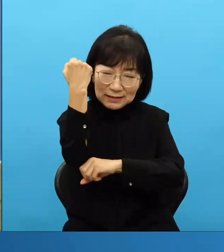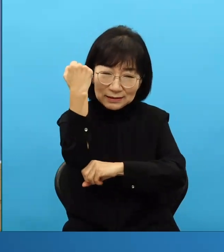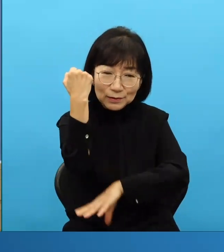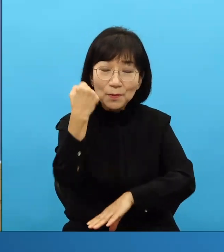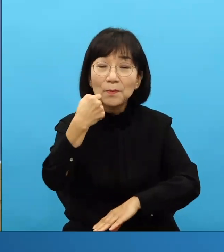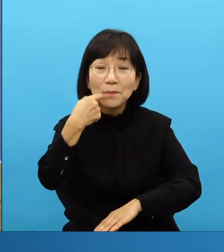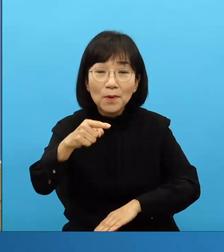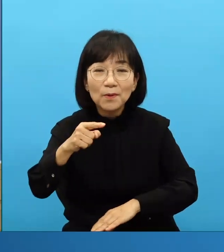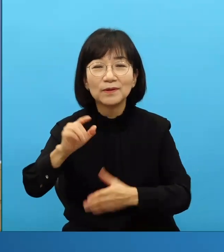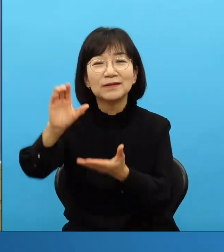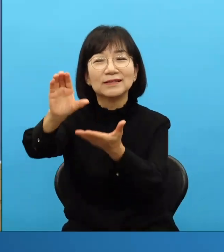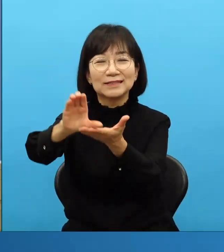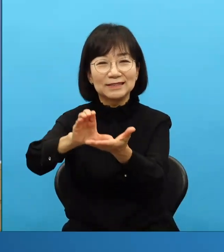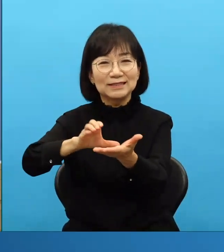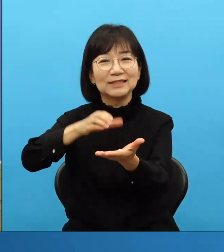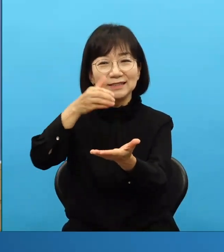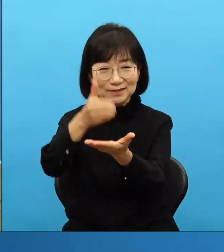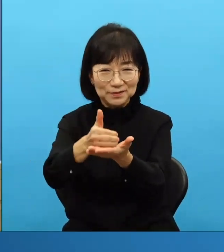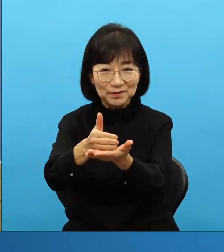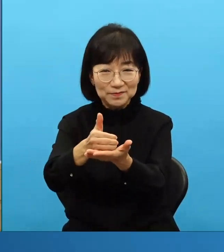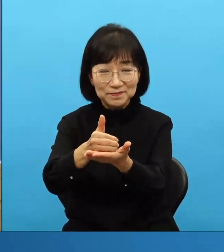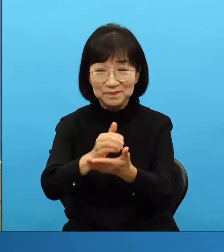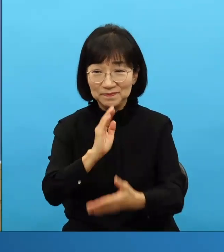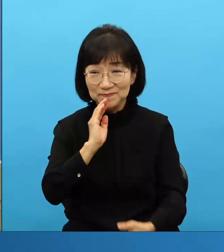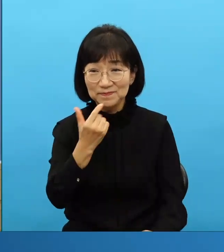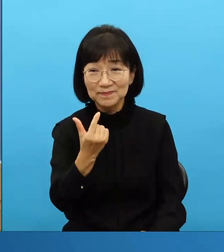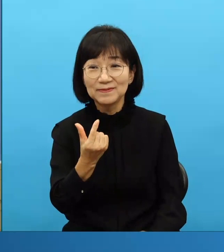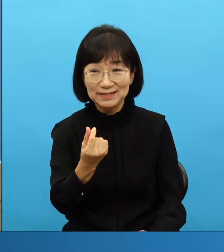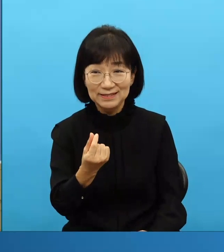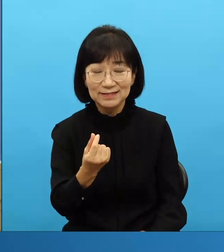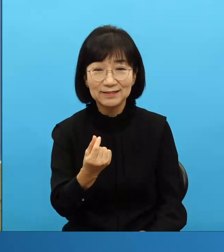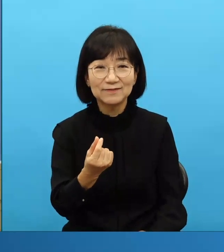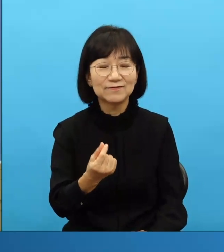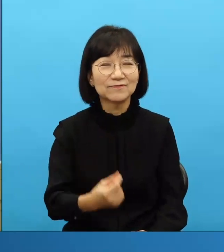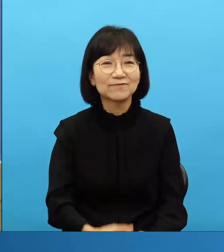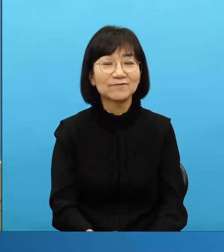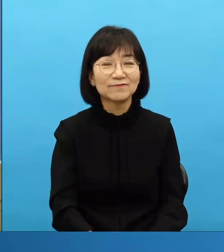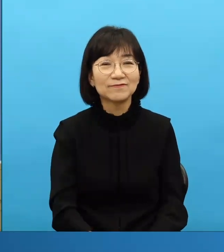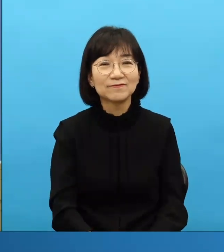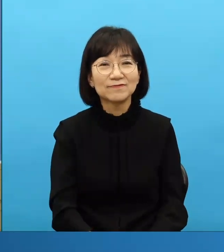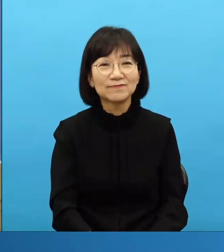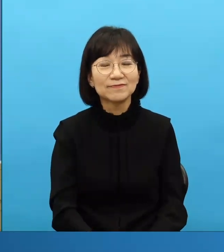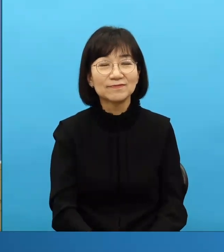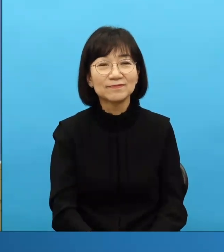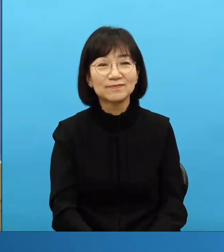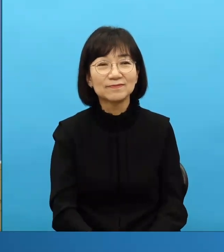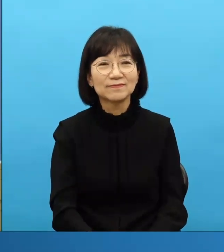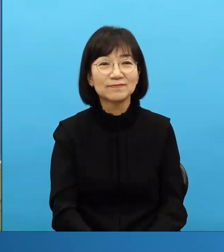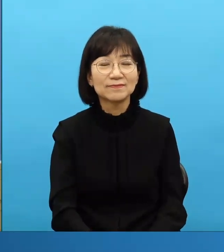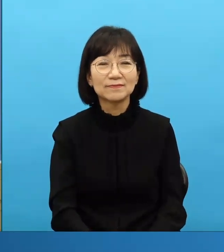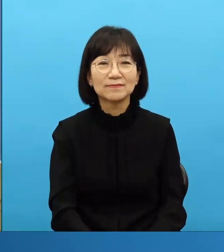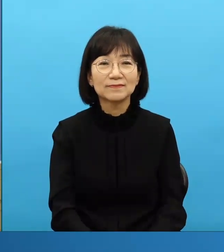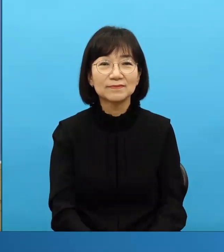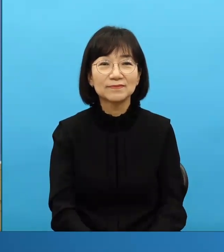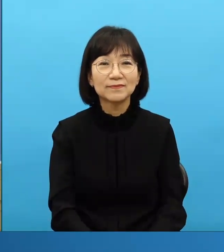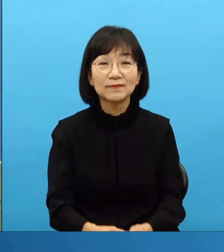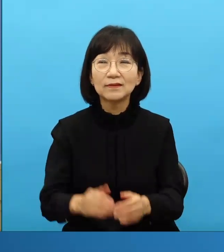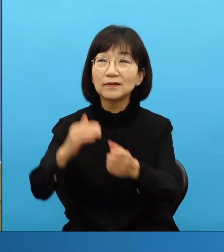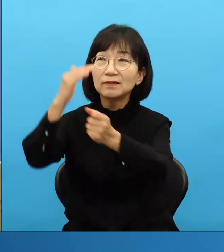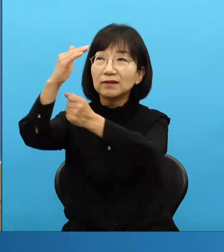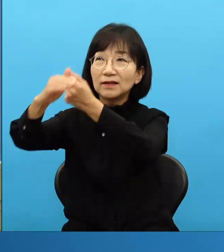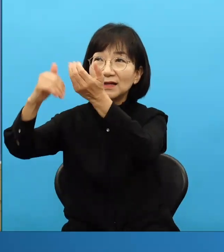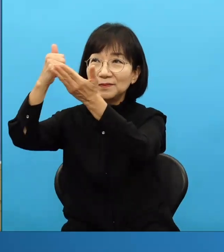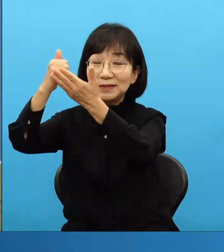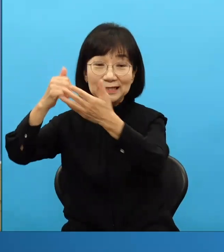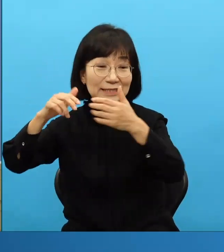사실을 우리는 믿습니다. We believe that the true foundation of that joy is Christ alone. 하나님이 지금 성령으로